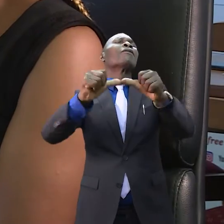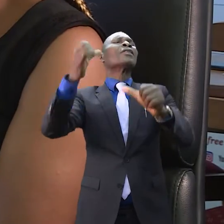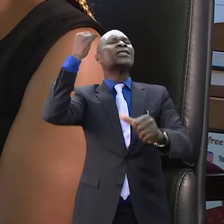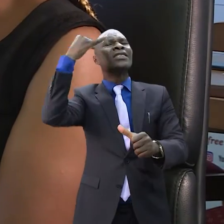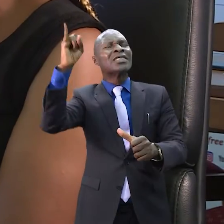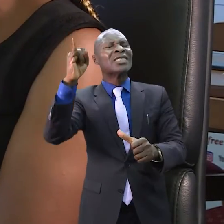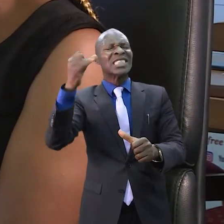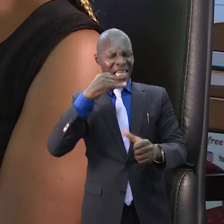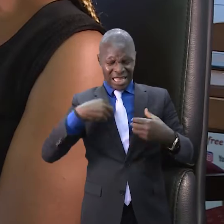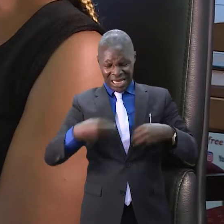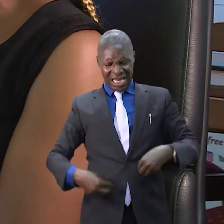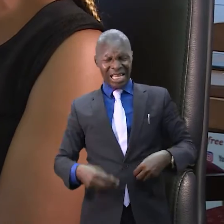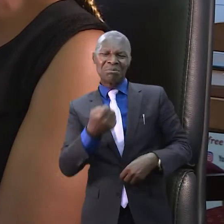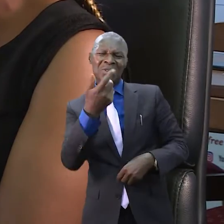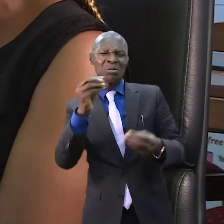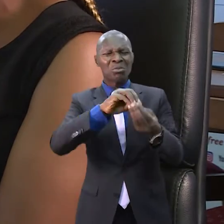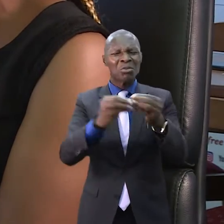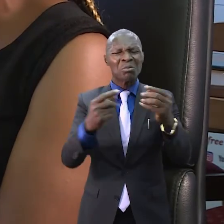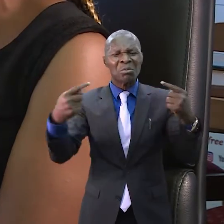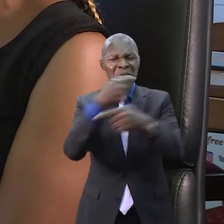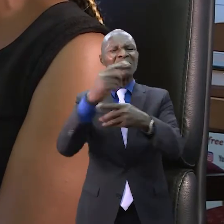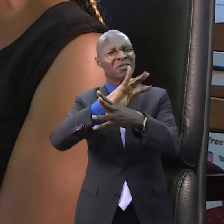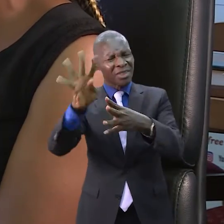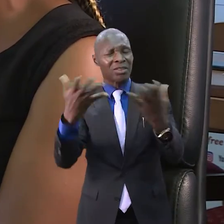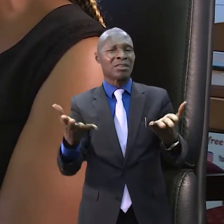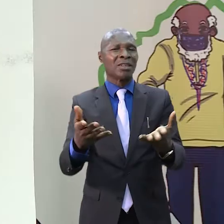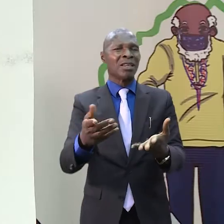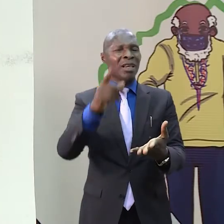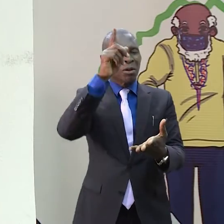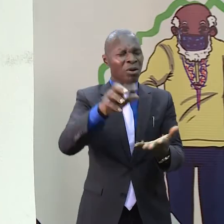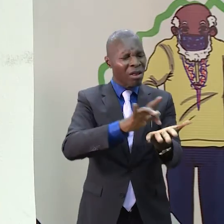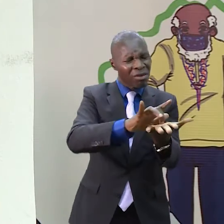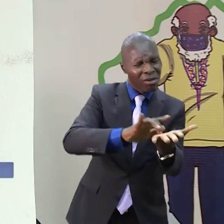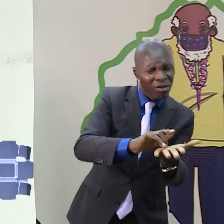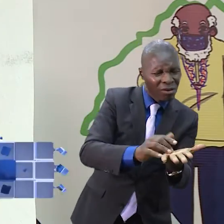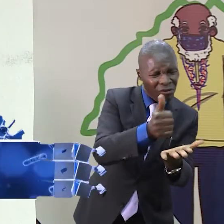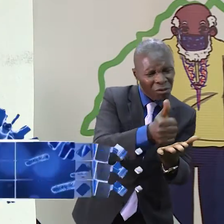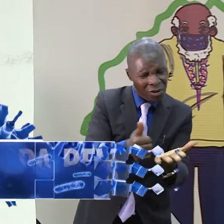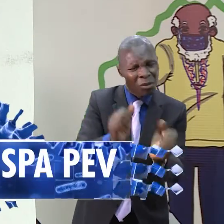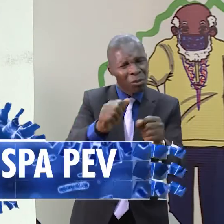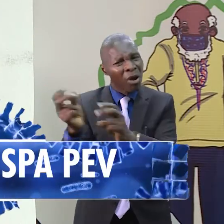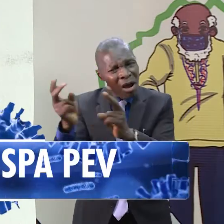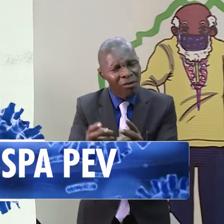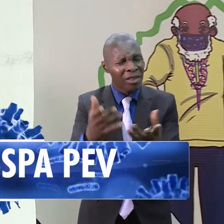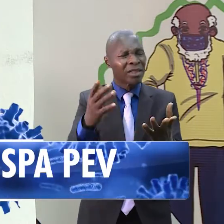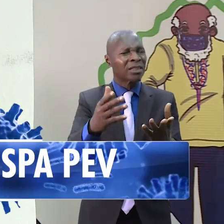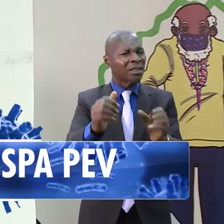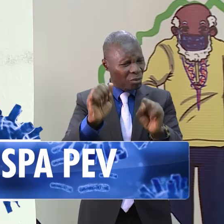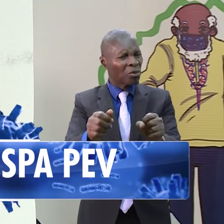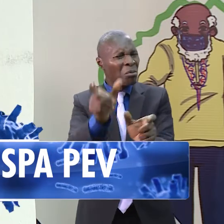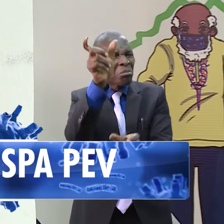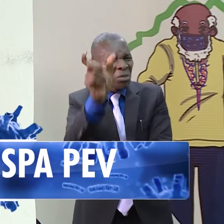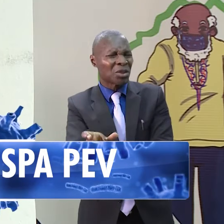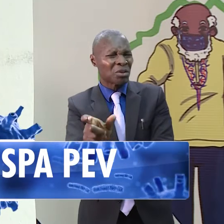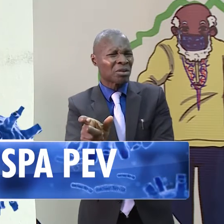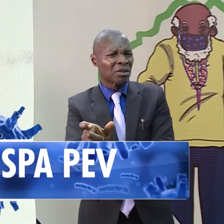faut-il faire en cas survenu d'effets indésirables contre la vaccination? Ça peut arriver qu'une personne qui